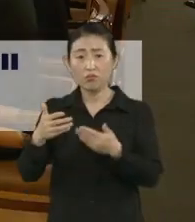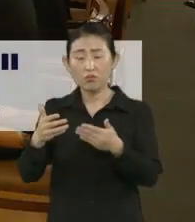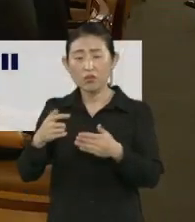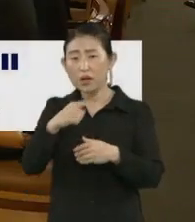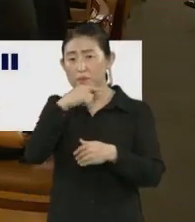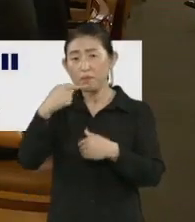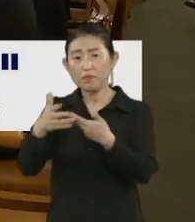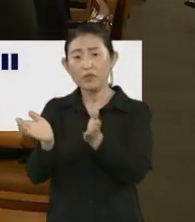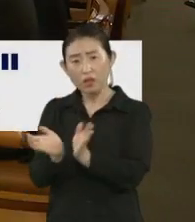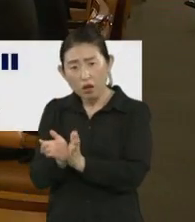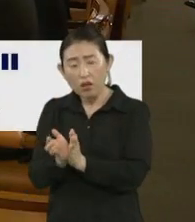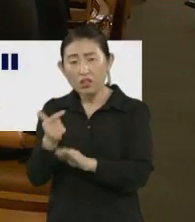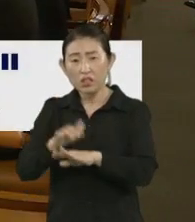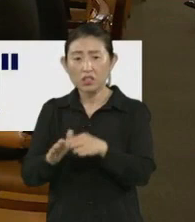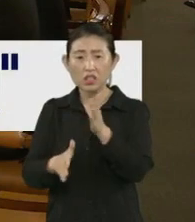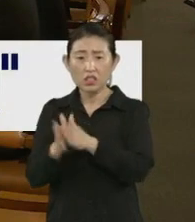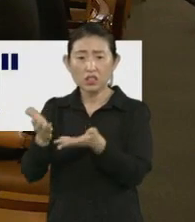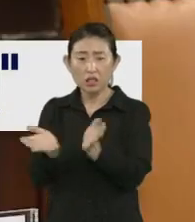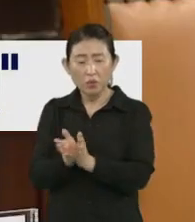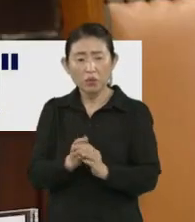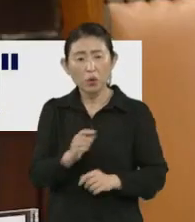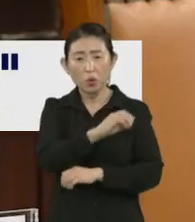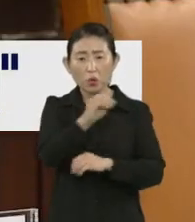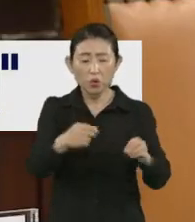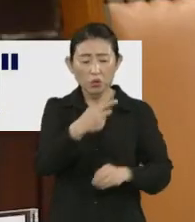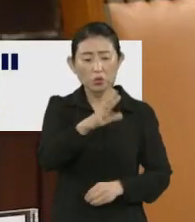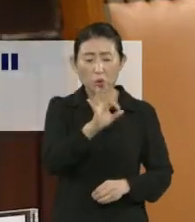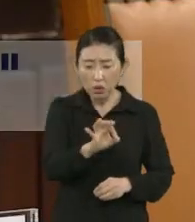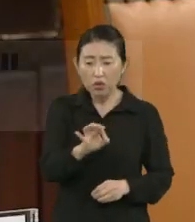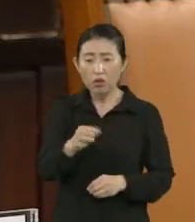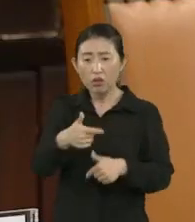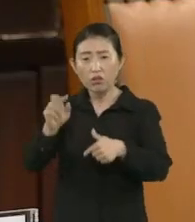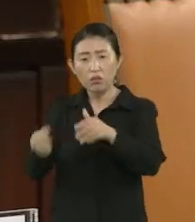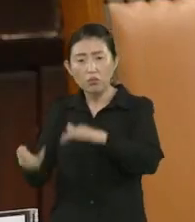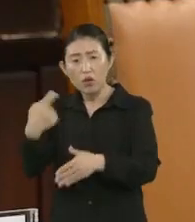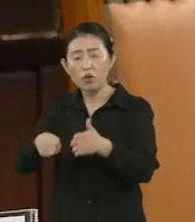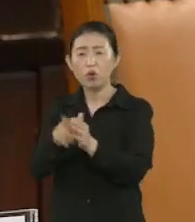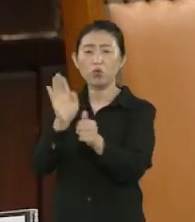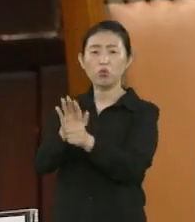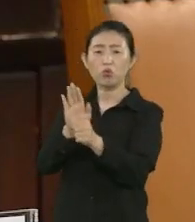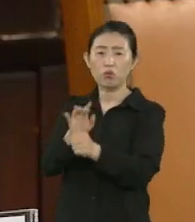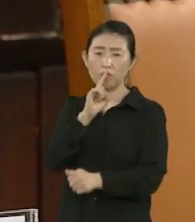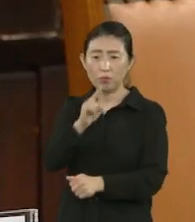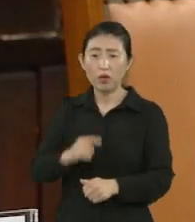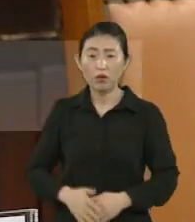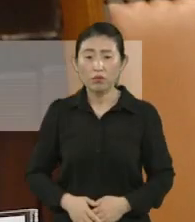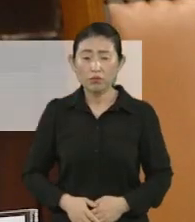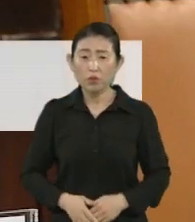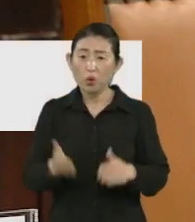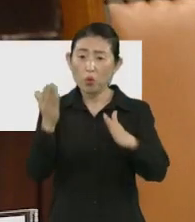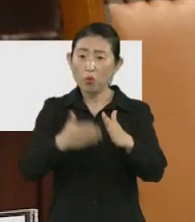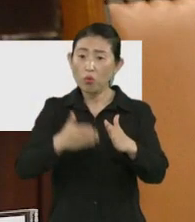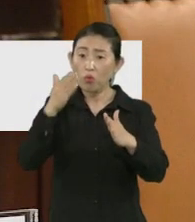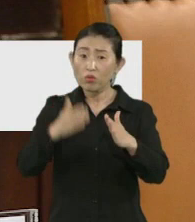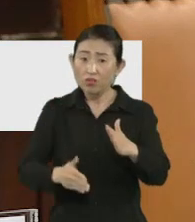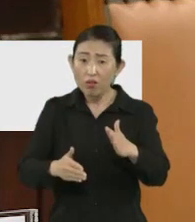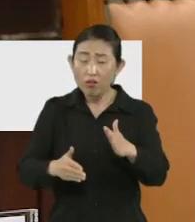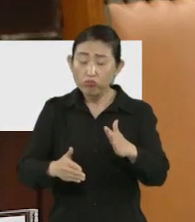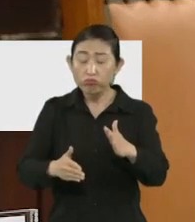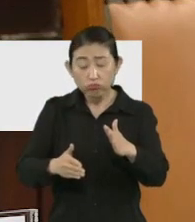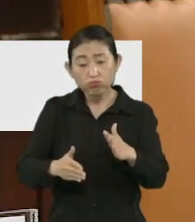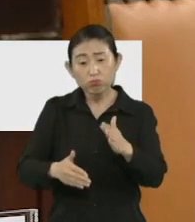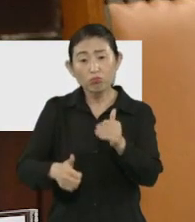대전시당은 송 대표가 가이드라인을 준 거라고 비판했습니다. 공정하게 할 거였다면 굳이 당대표가